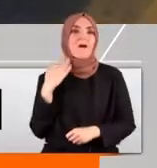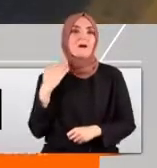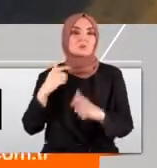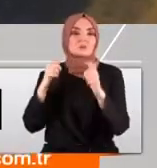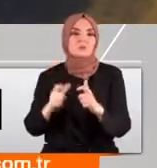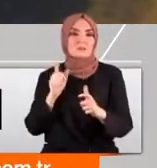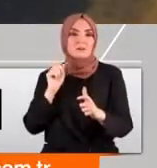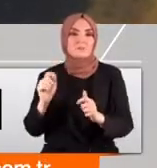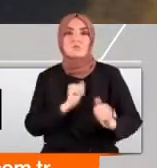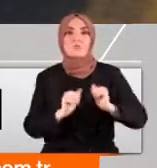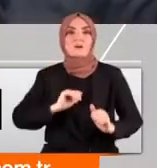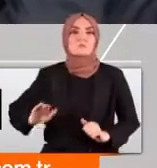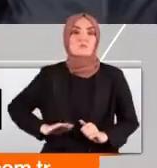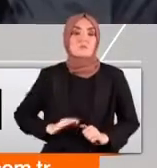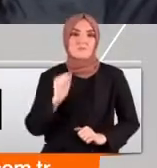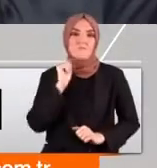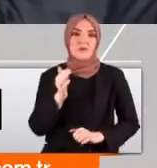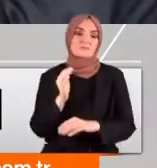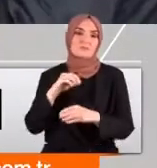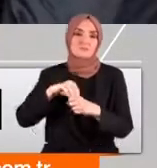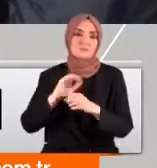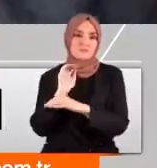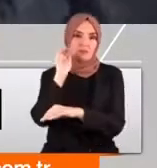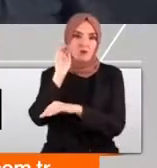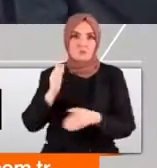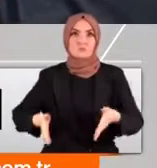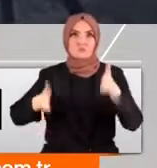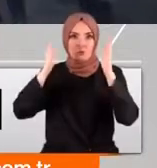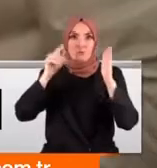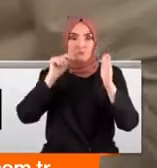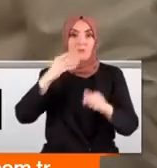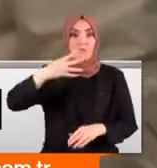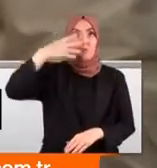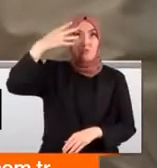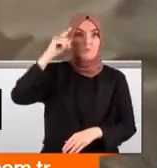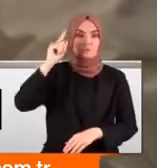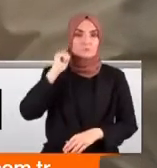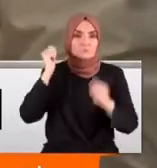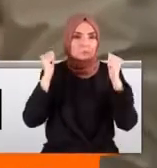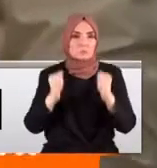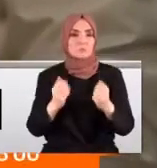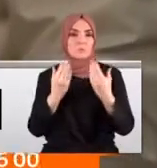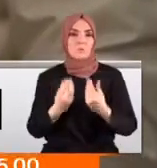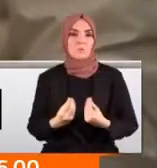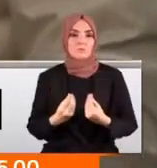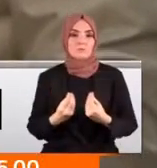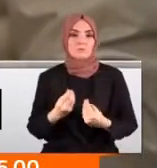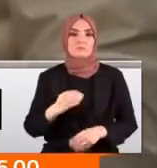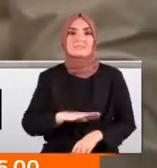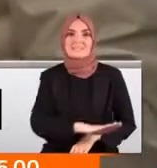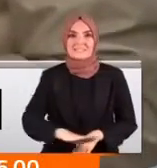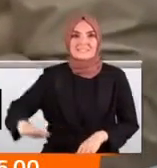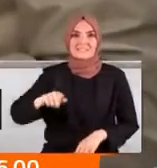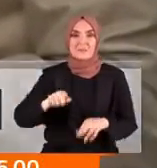üniversite öğrencisi 20 kişinin yaşadığı binanın 4. katında büyük bir gürültü koptu. Zeminde patlamalar ve çatlamalar olduğu söylenildi.